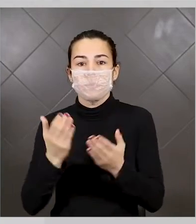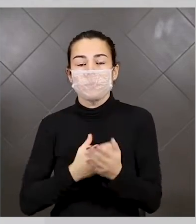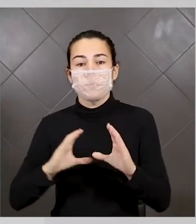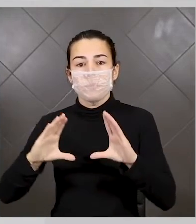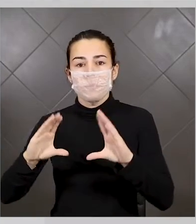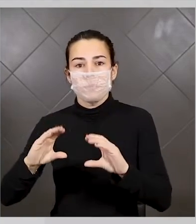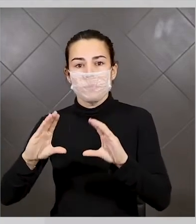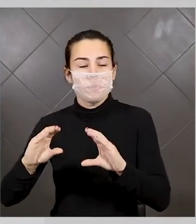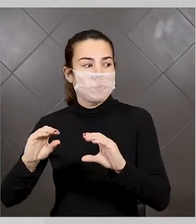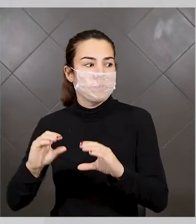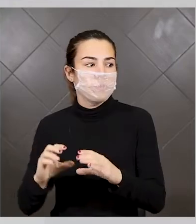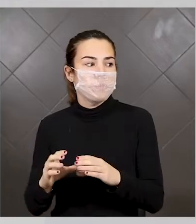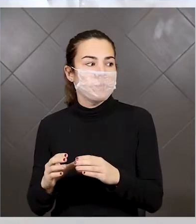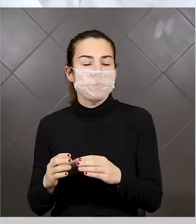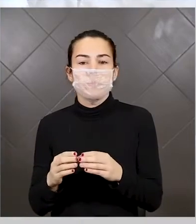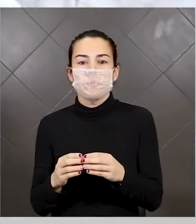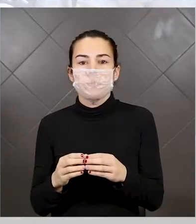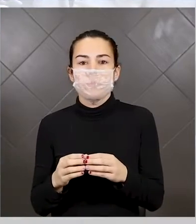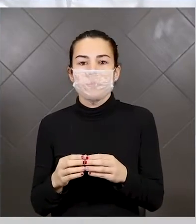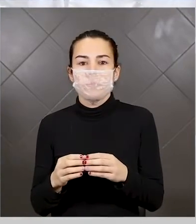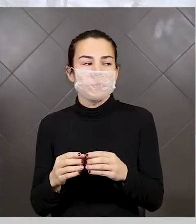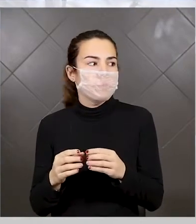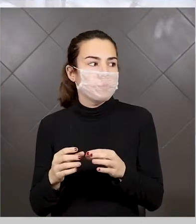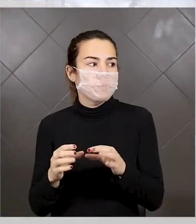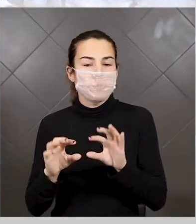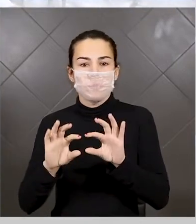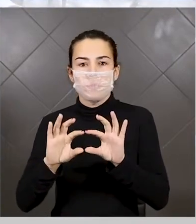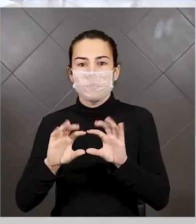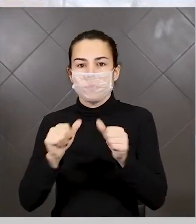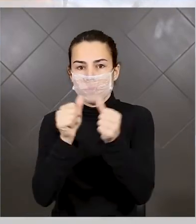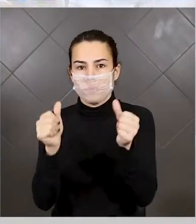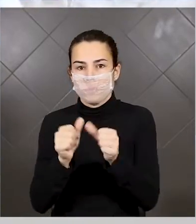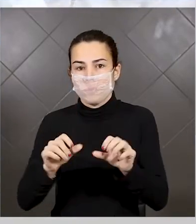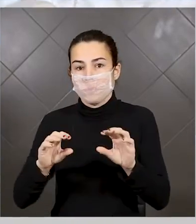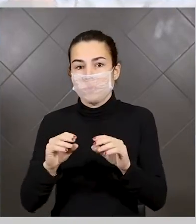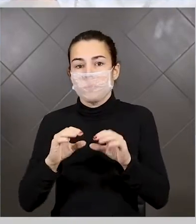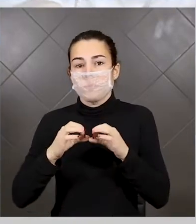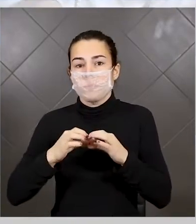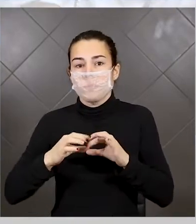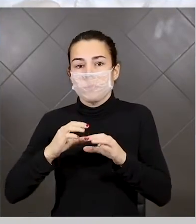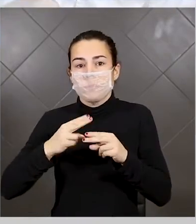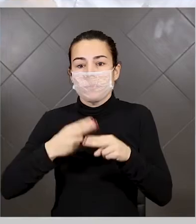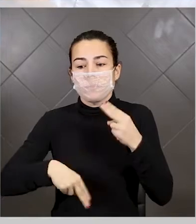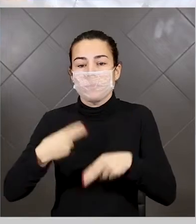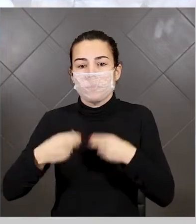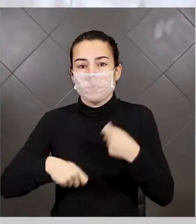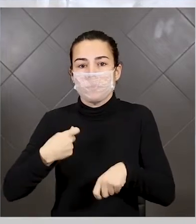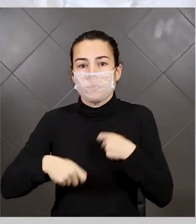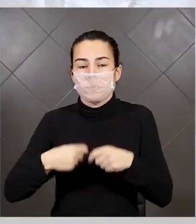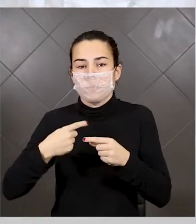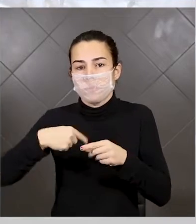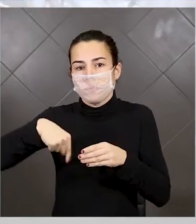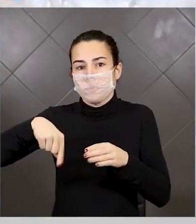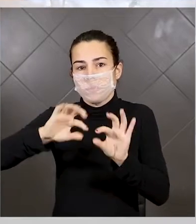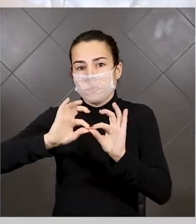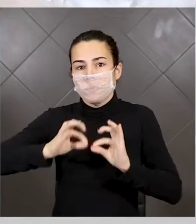amb aquesta part del pastís, que és la de quas i el cruixent. El que hem fet ha estat agafar un acetato, o un plàstic, que normalment utilitzem per fer els interiors